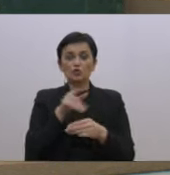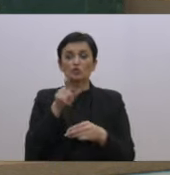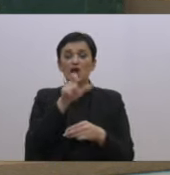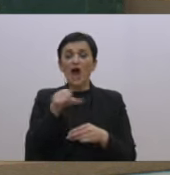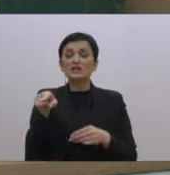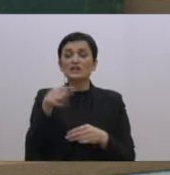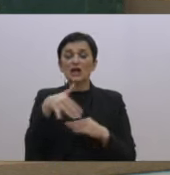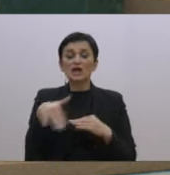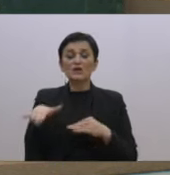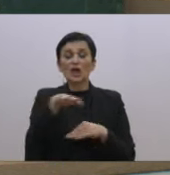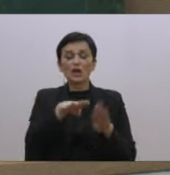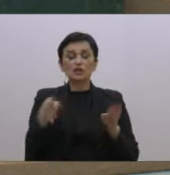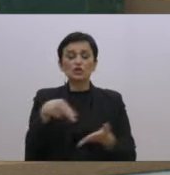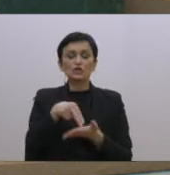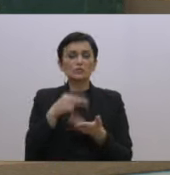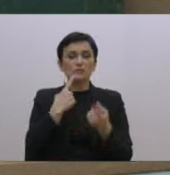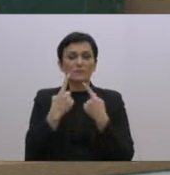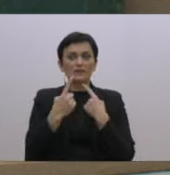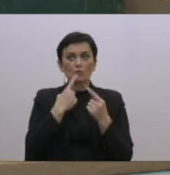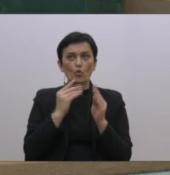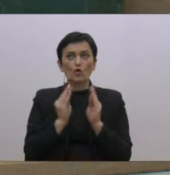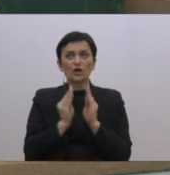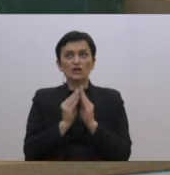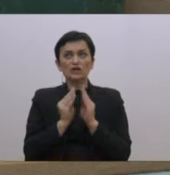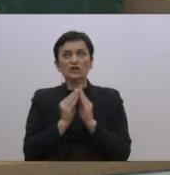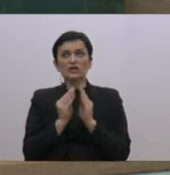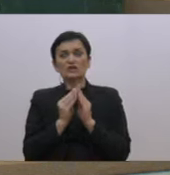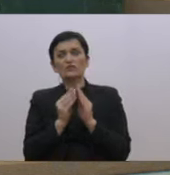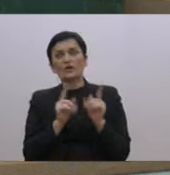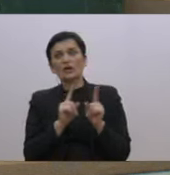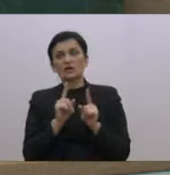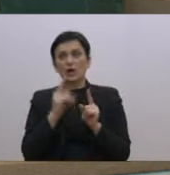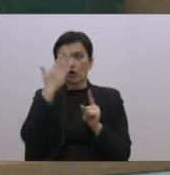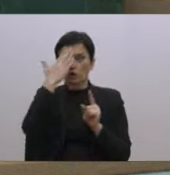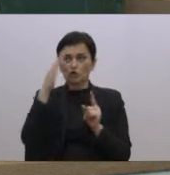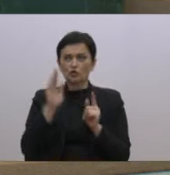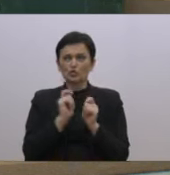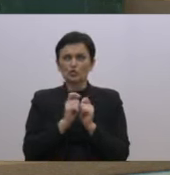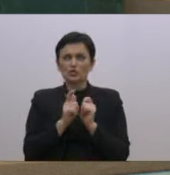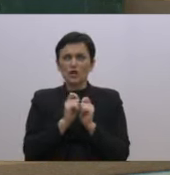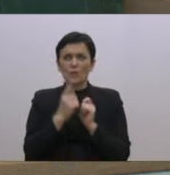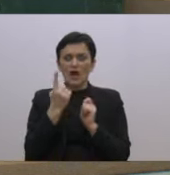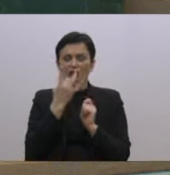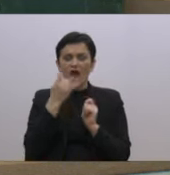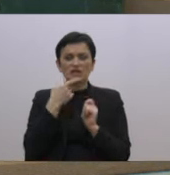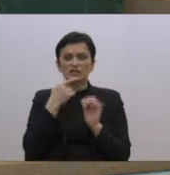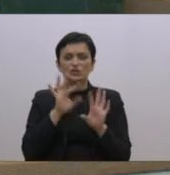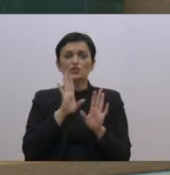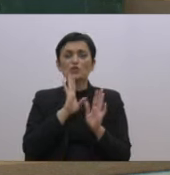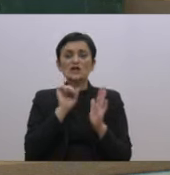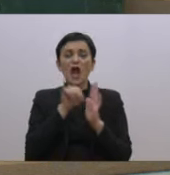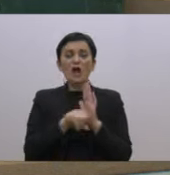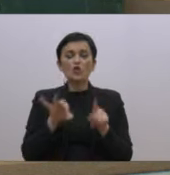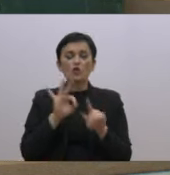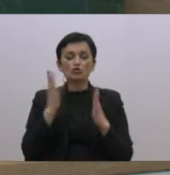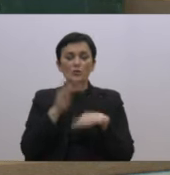ადამიანები, რომელიც საუბრობენ იგივე რაღაც უცხოურ დაფინანსებაზე და ერთხელ არ უხსენებიათ ფემიციდის შემთხვევა.